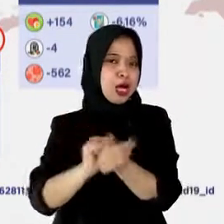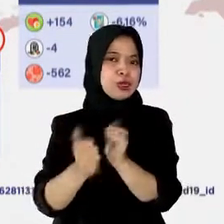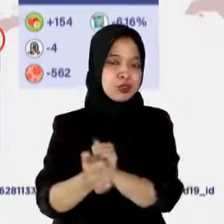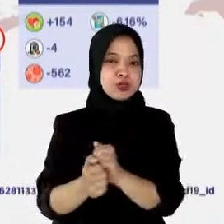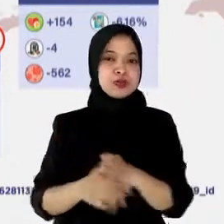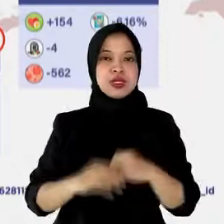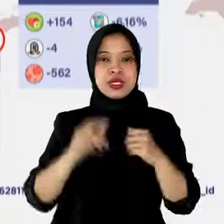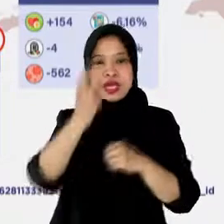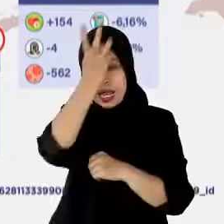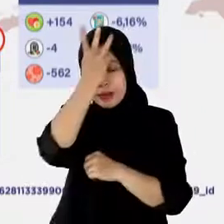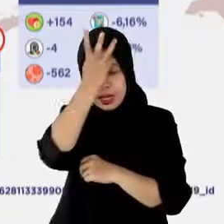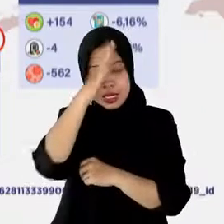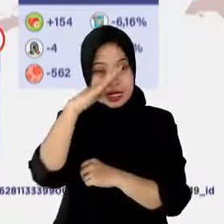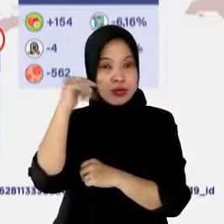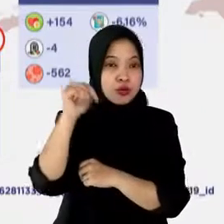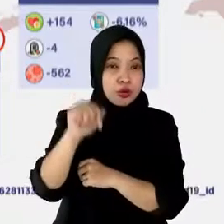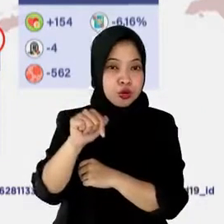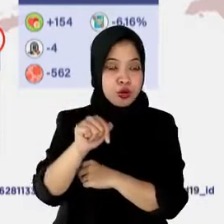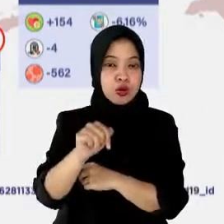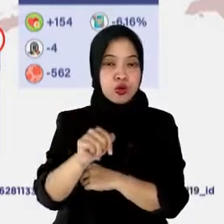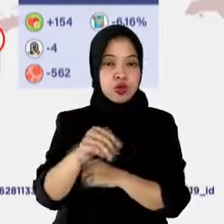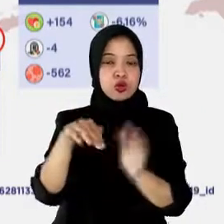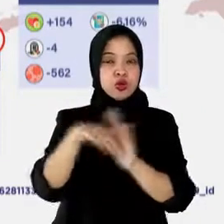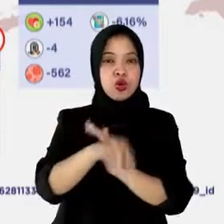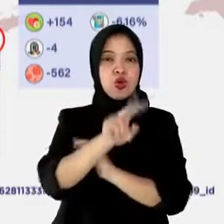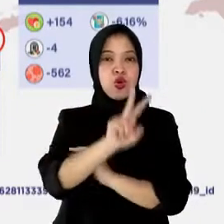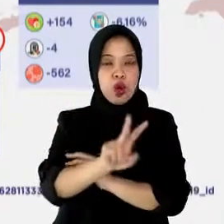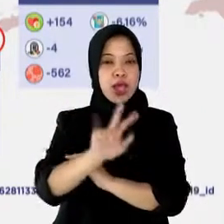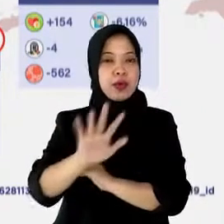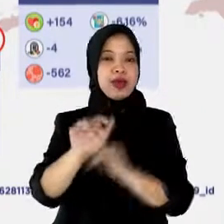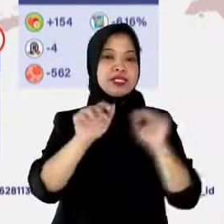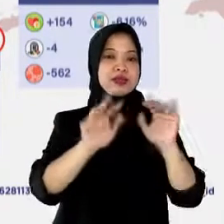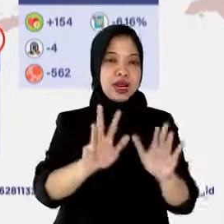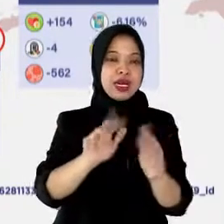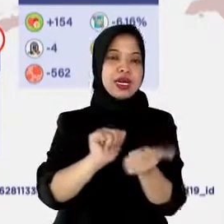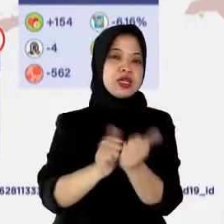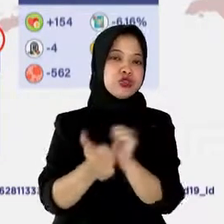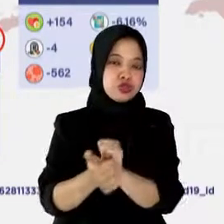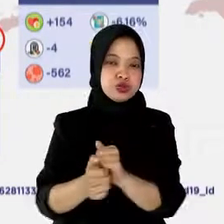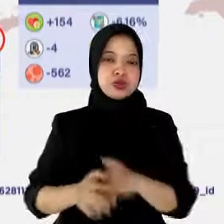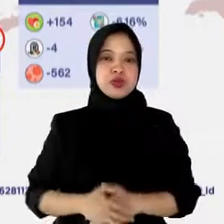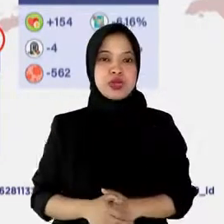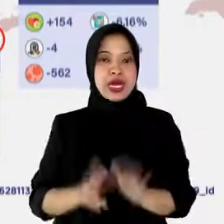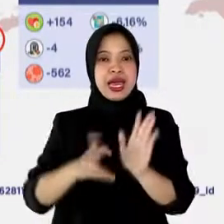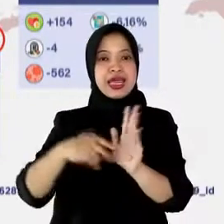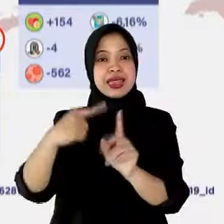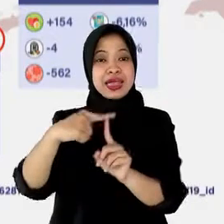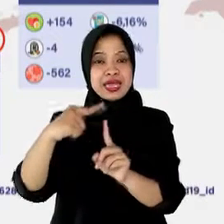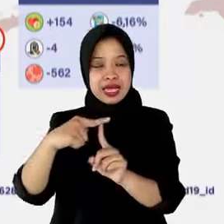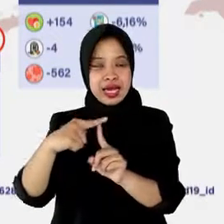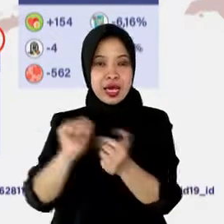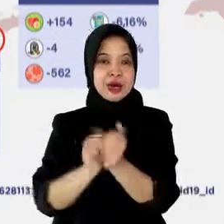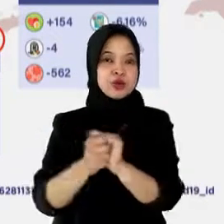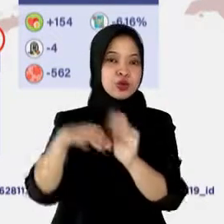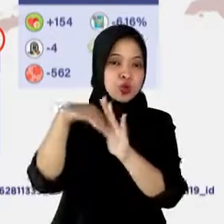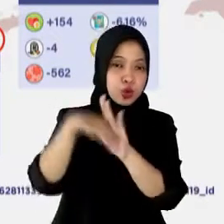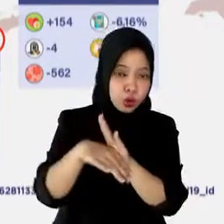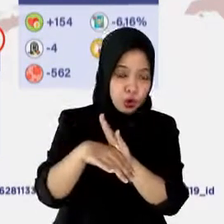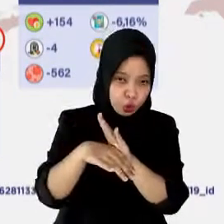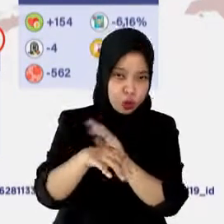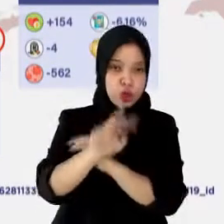Timur turun 2.500 2959 kasus dan NTT turun